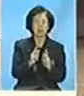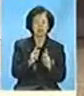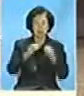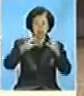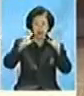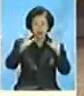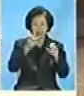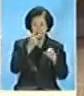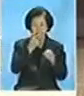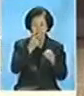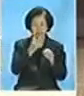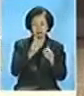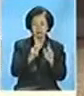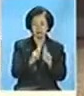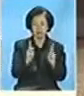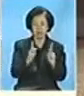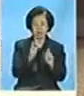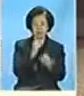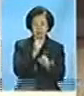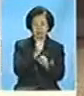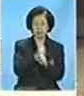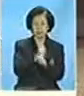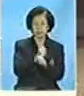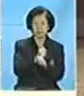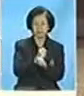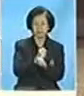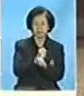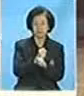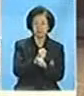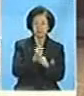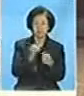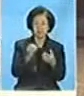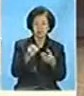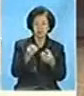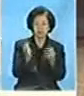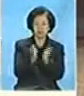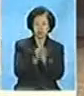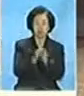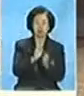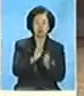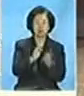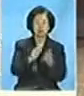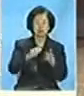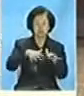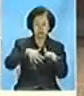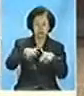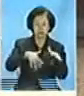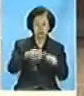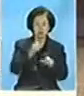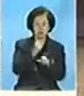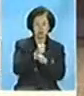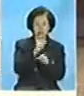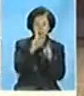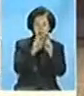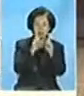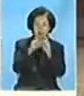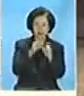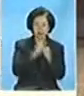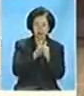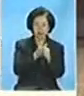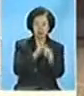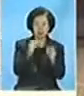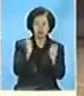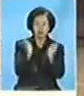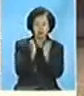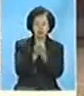รรมการพัฒนาการเมืองและการมีส่วนร่วมของประชาชนซึ่งเราได้ตั้งกระทู้หมู่ร่วมกันติดตามร่วมกันต้